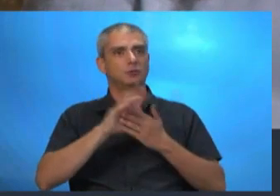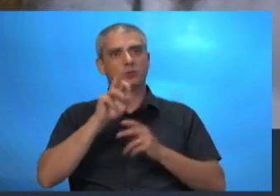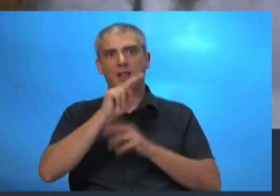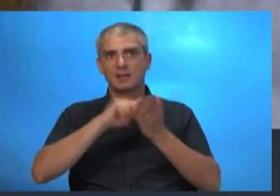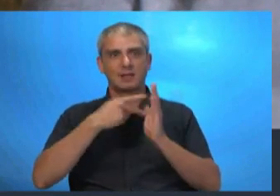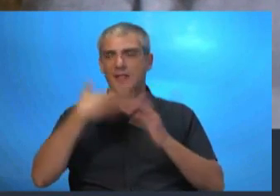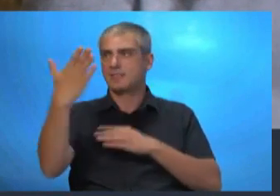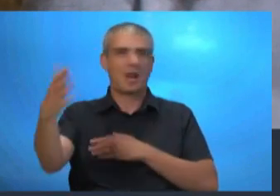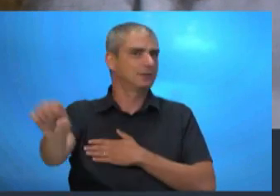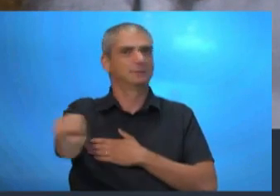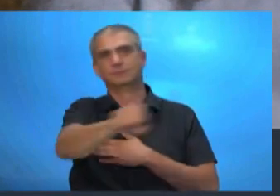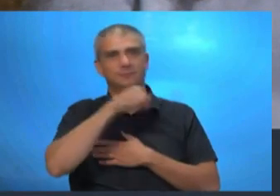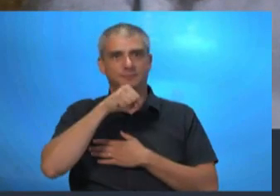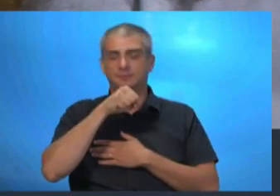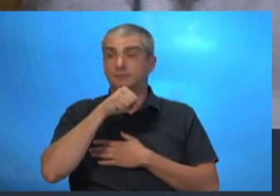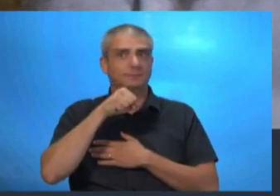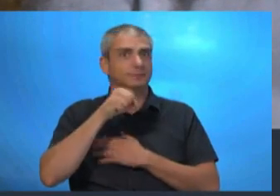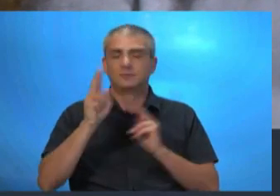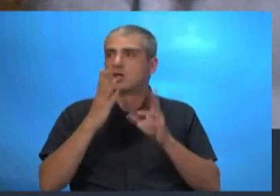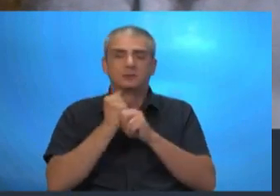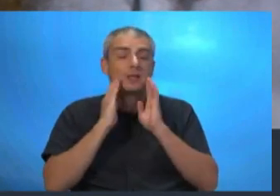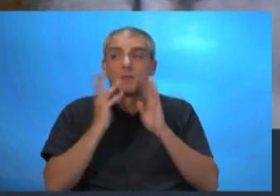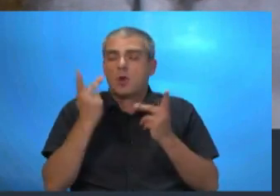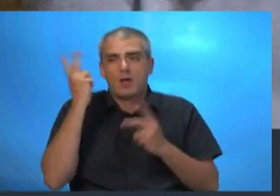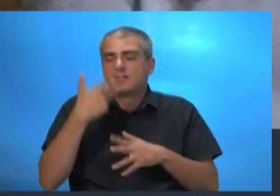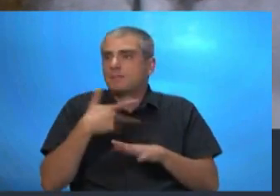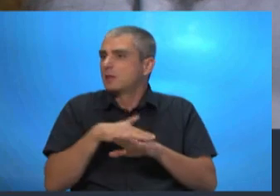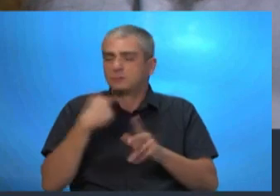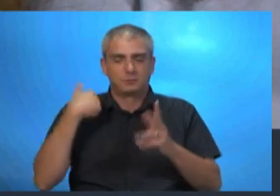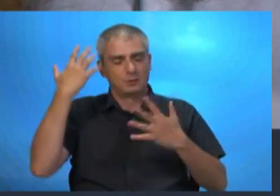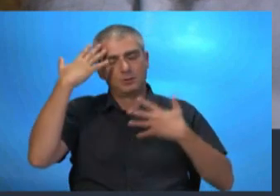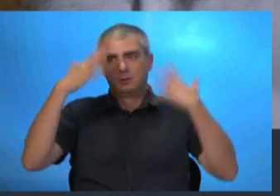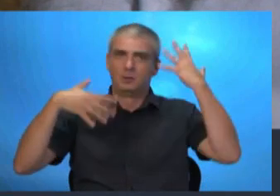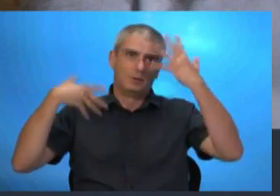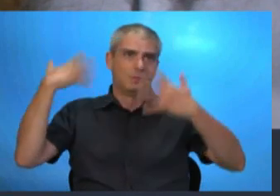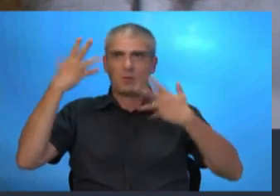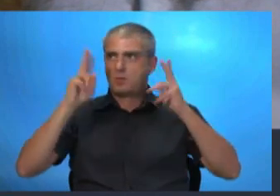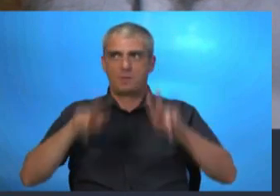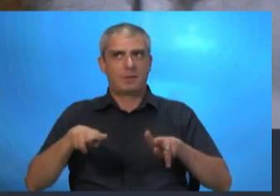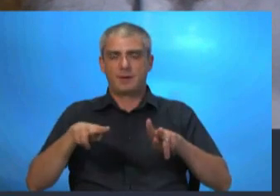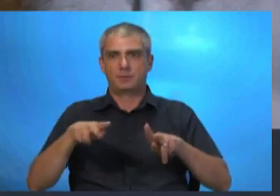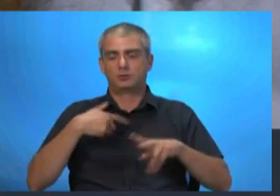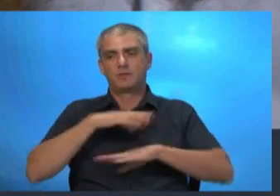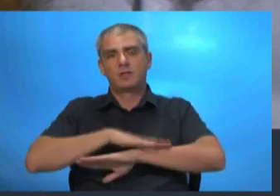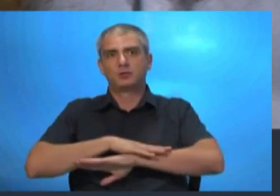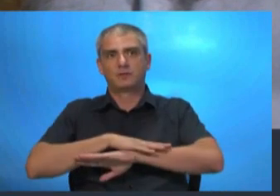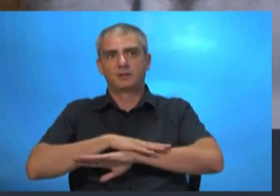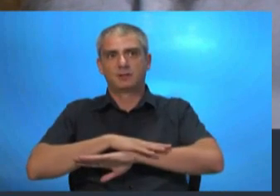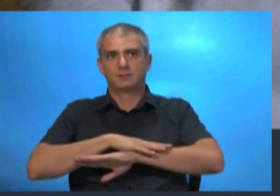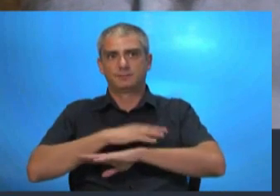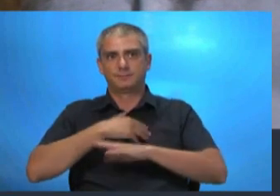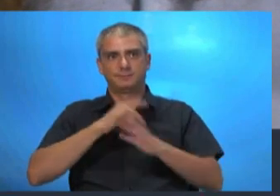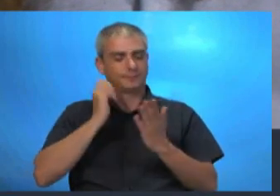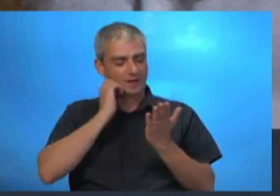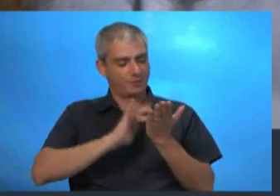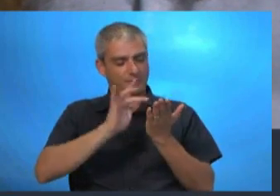הדלת. לא האמנתי, לא הבנתי מה אני מרגיש, הייתי פשוט מבולבל מאוד. ישבתי ופתחתי את הפלאפון